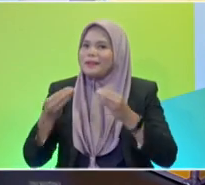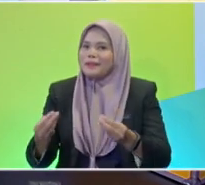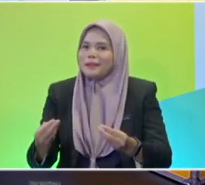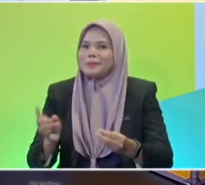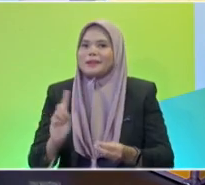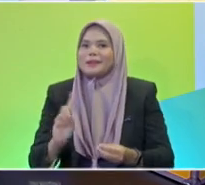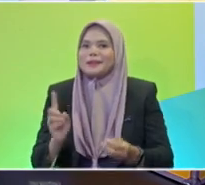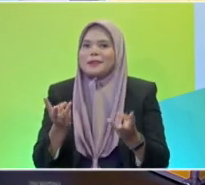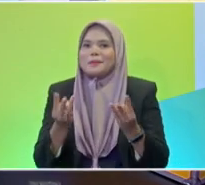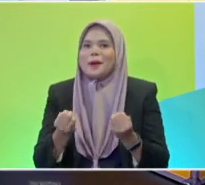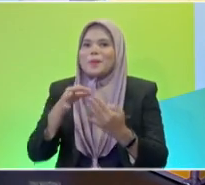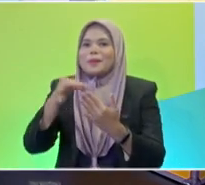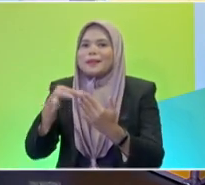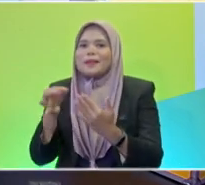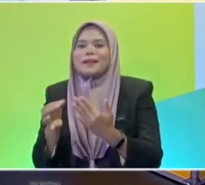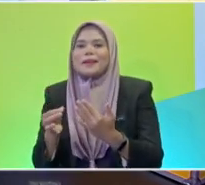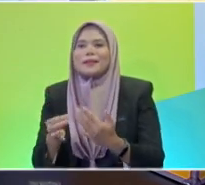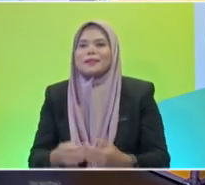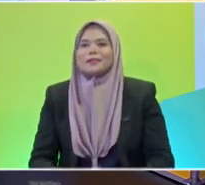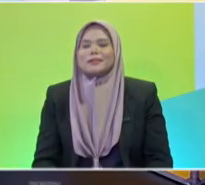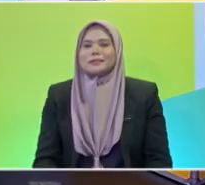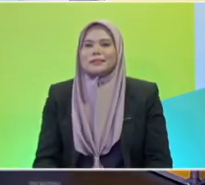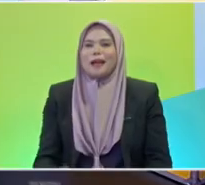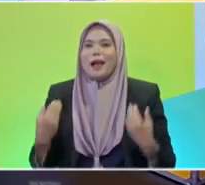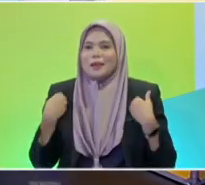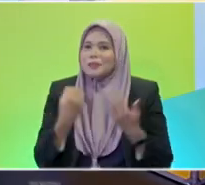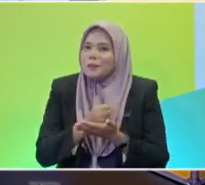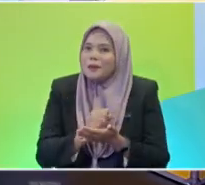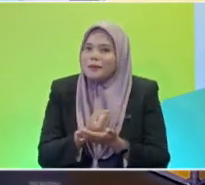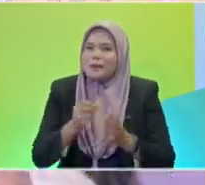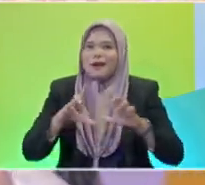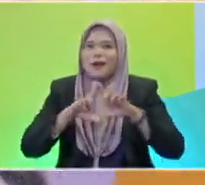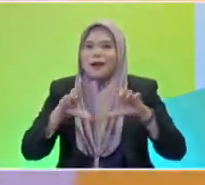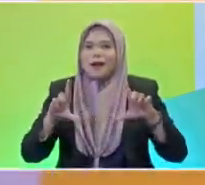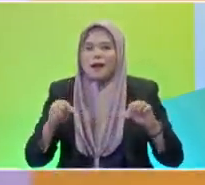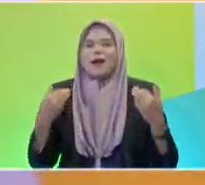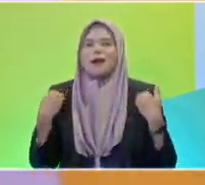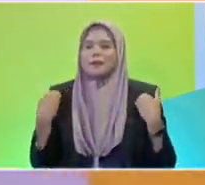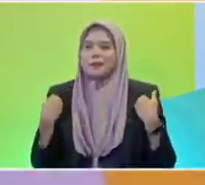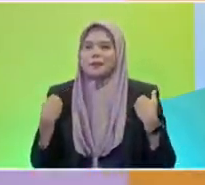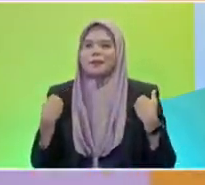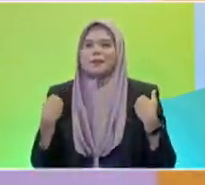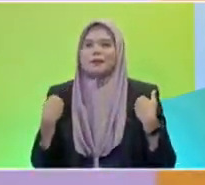kita ada juga pilihan ada juga uang emas